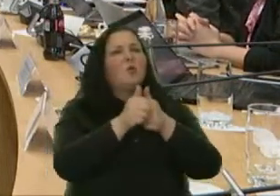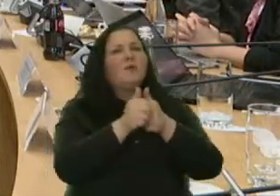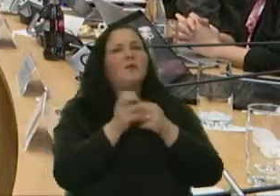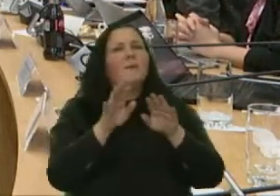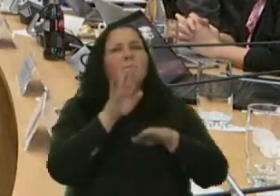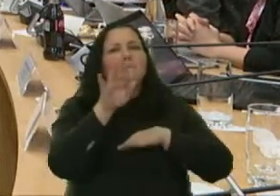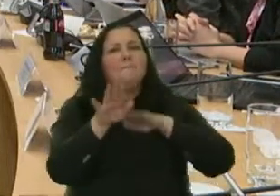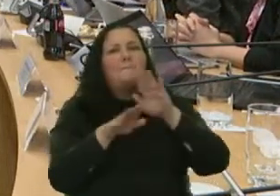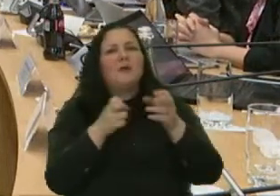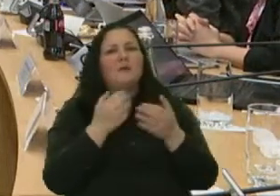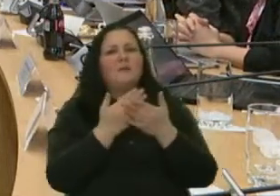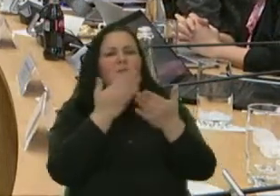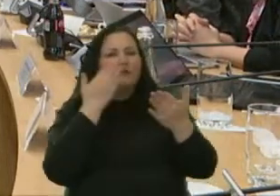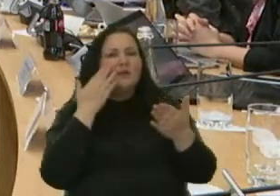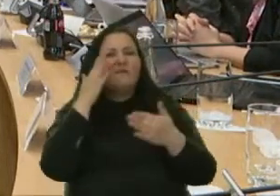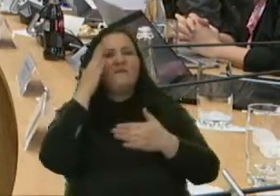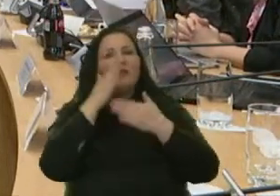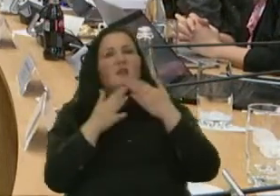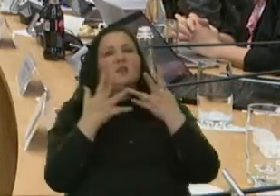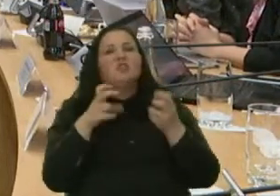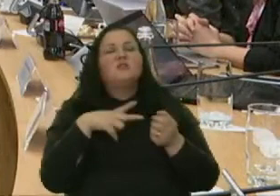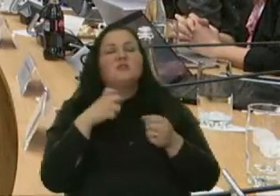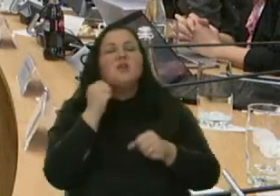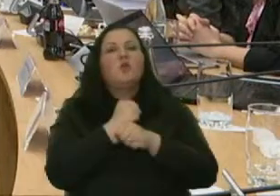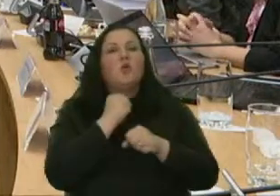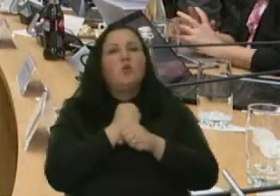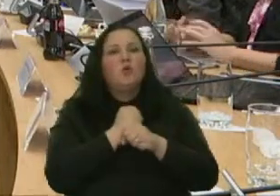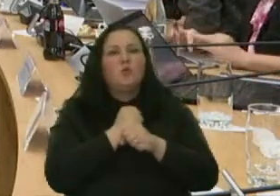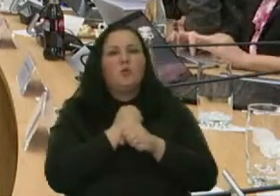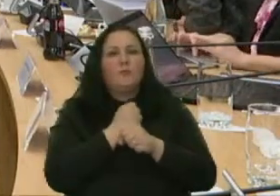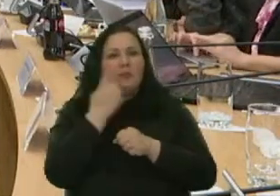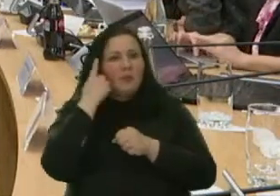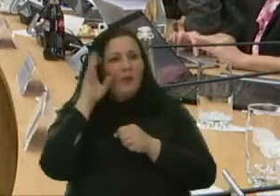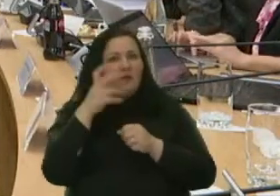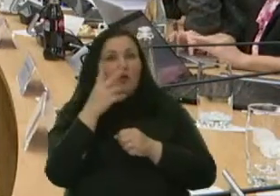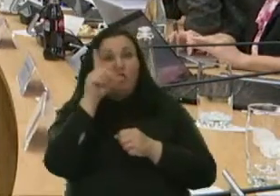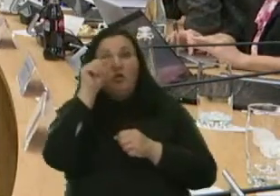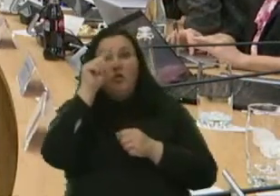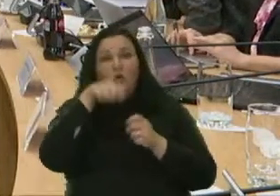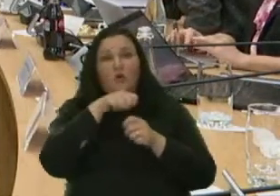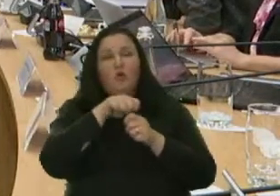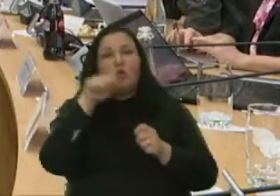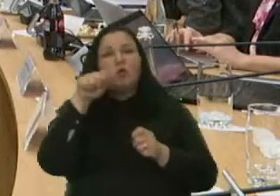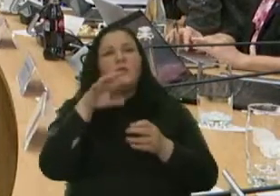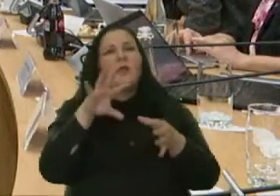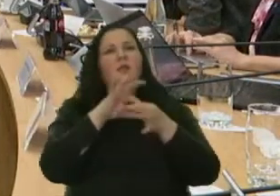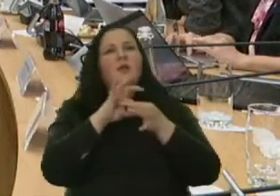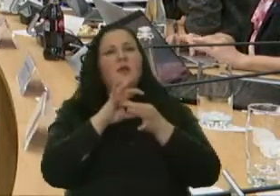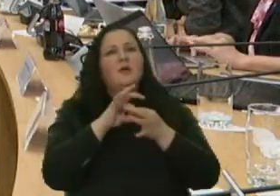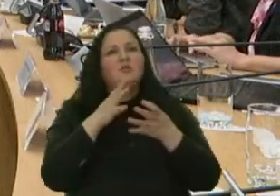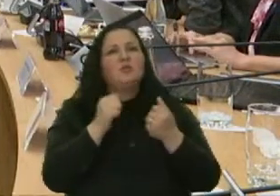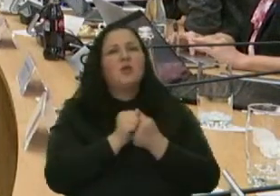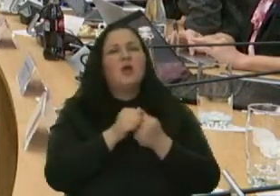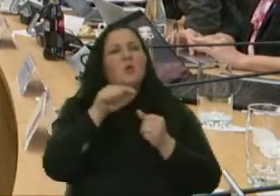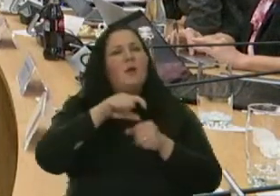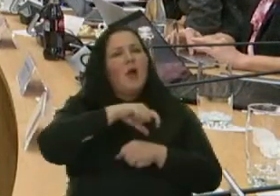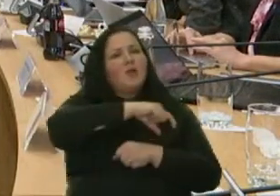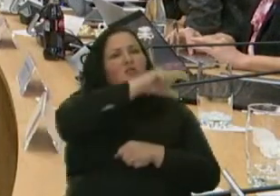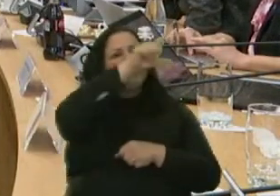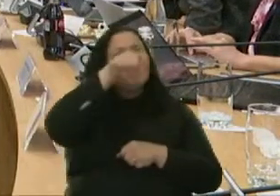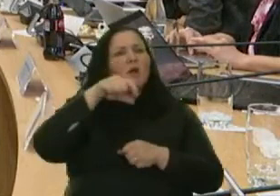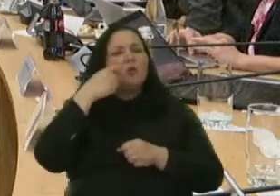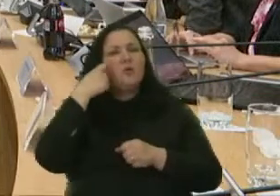pași Înainte de asta finalizând ceea ce avem în lucru Gândiți vă că avem 20 de noduri de de legătură la actuala centură a Clujului care a fost